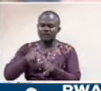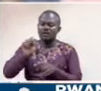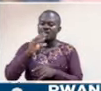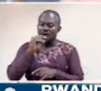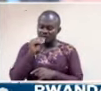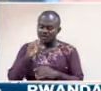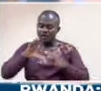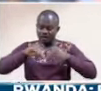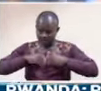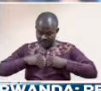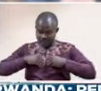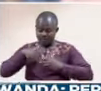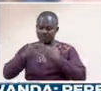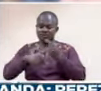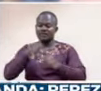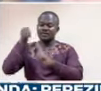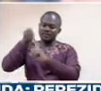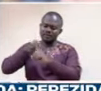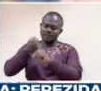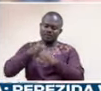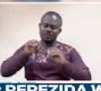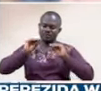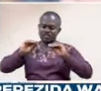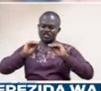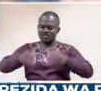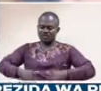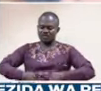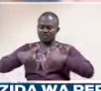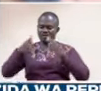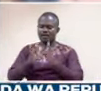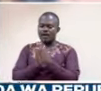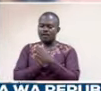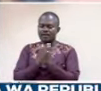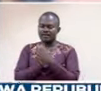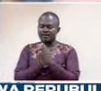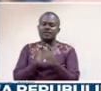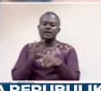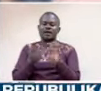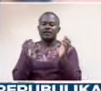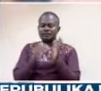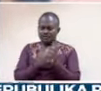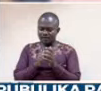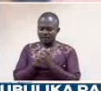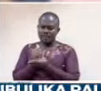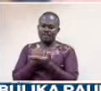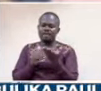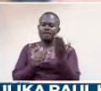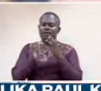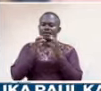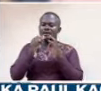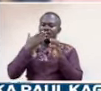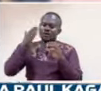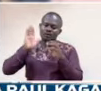akabyemera dukomeze rero guharanira kwigisha urubyiruko amateka ariko tunarwumvisha ubu